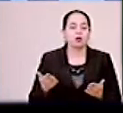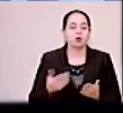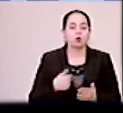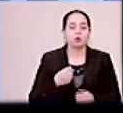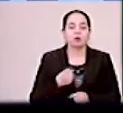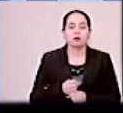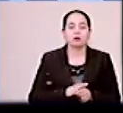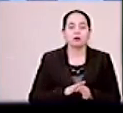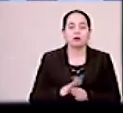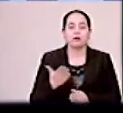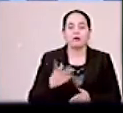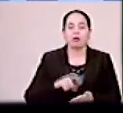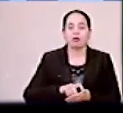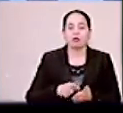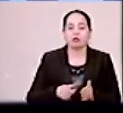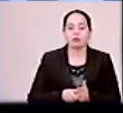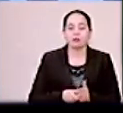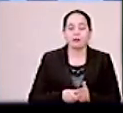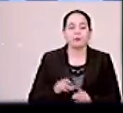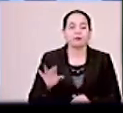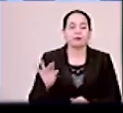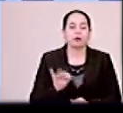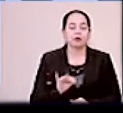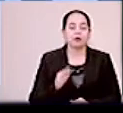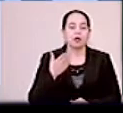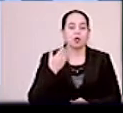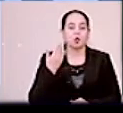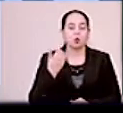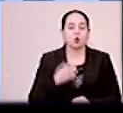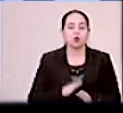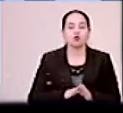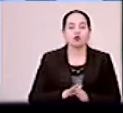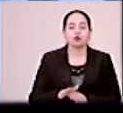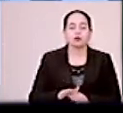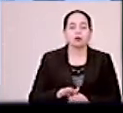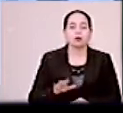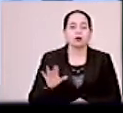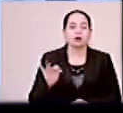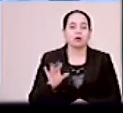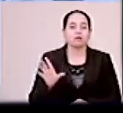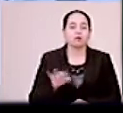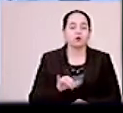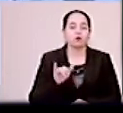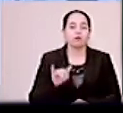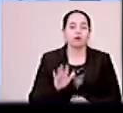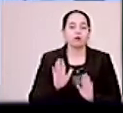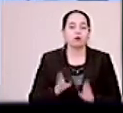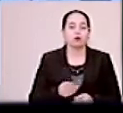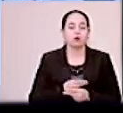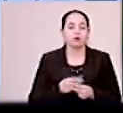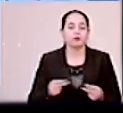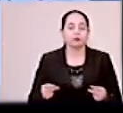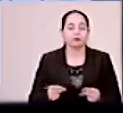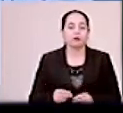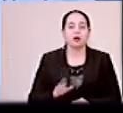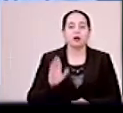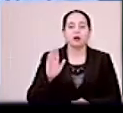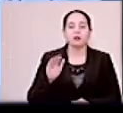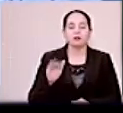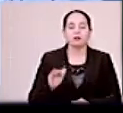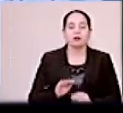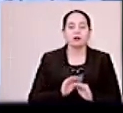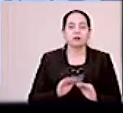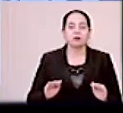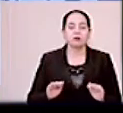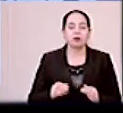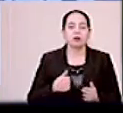мы сделали в классе. И легко решите, и все у вас будет готово. До свидания,